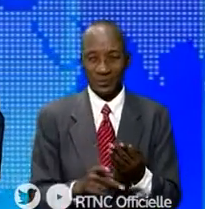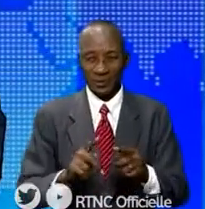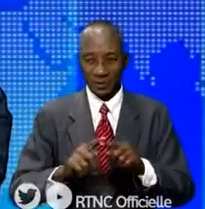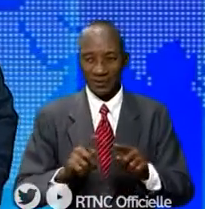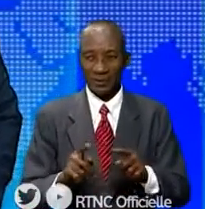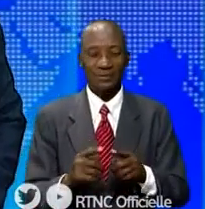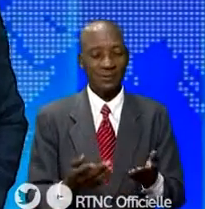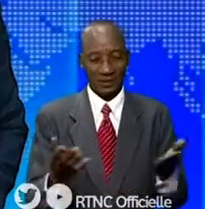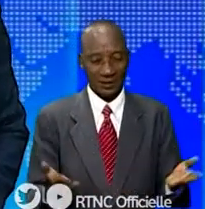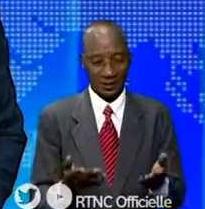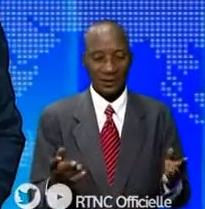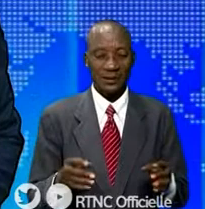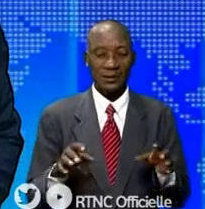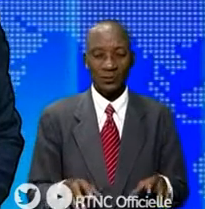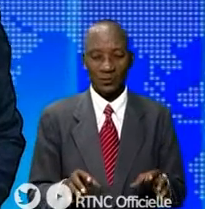1 section